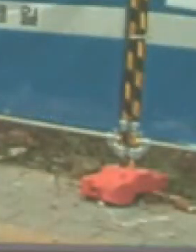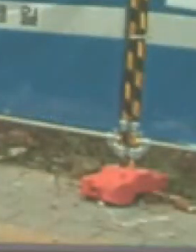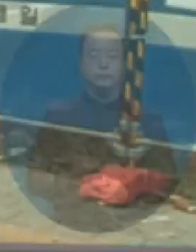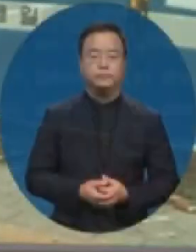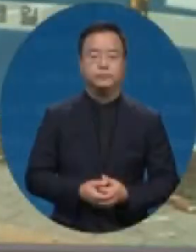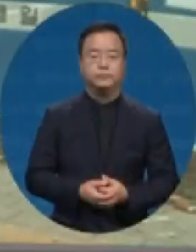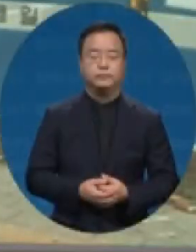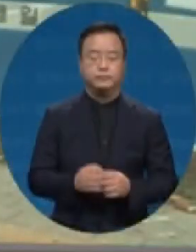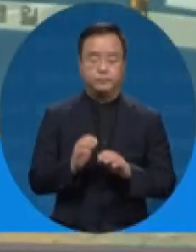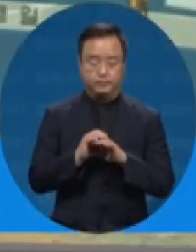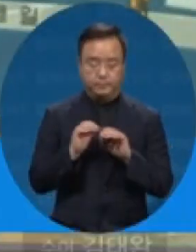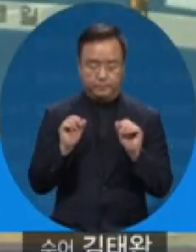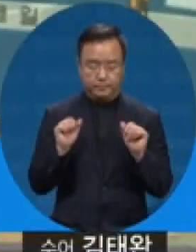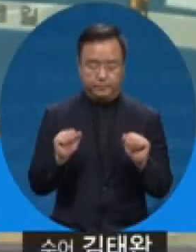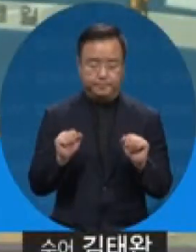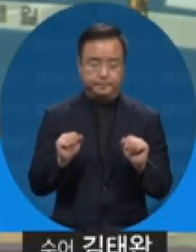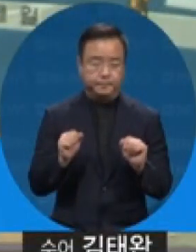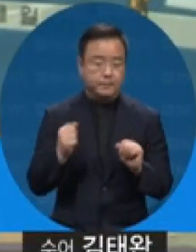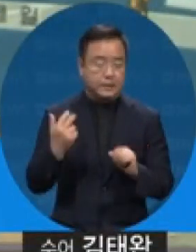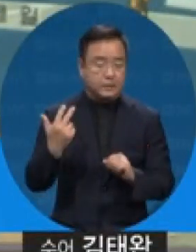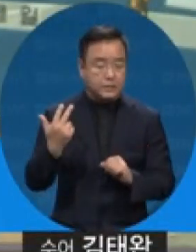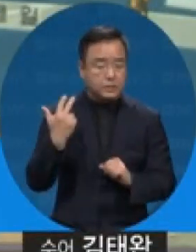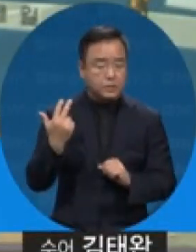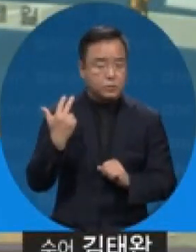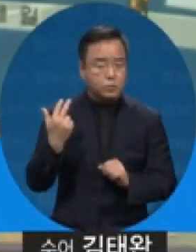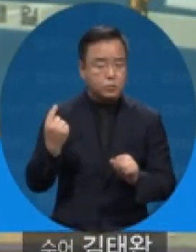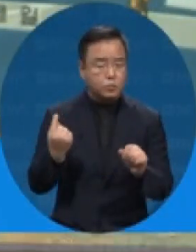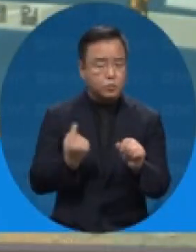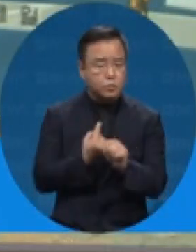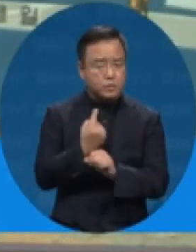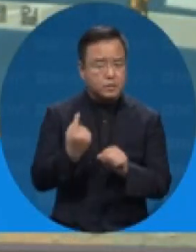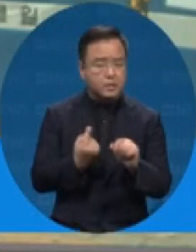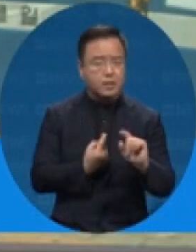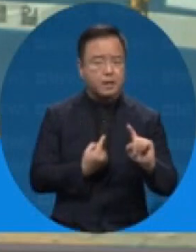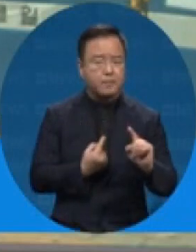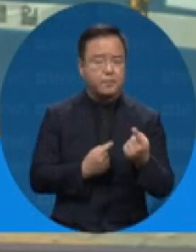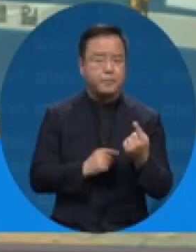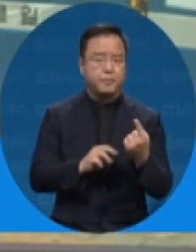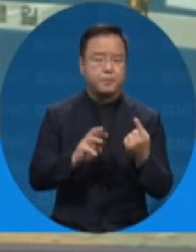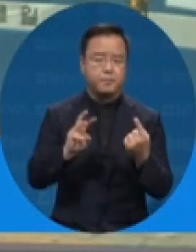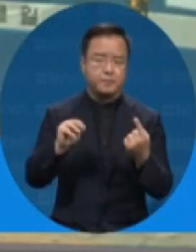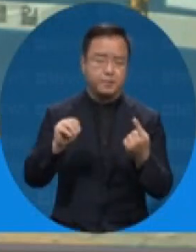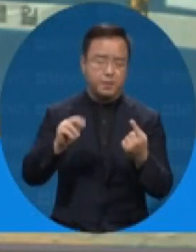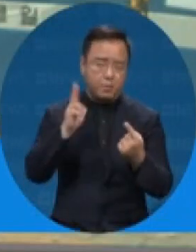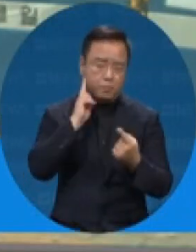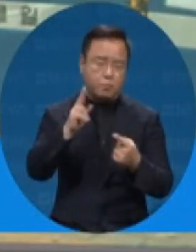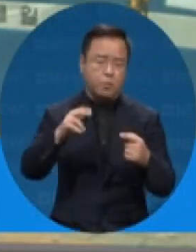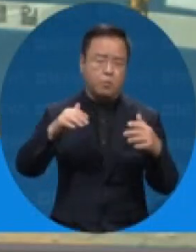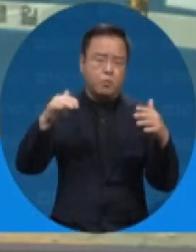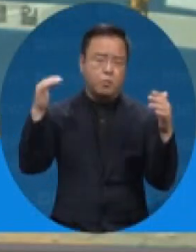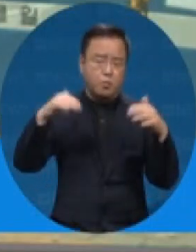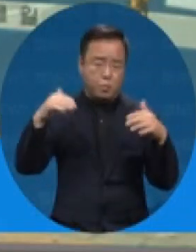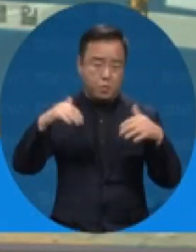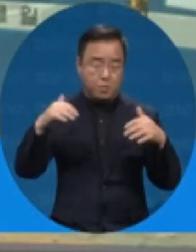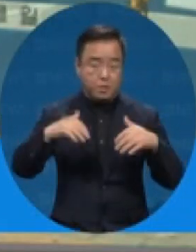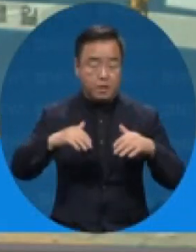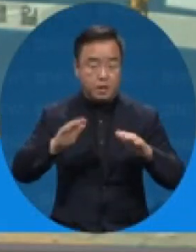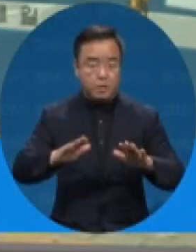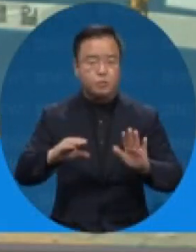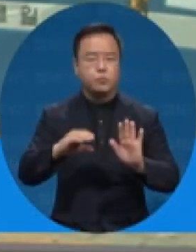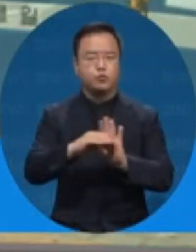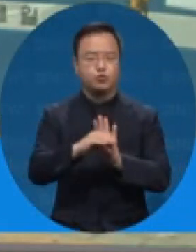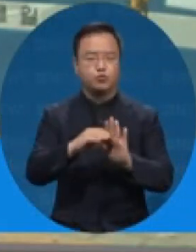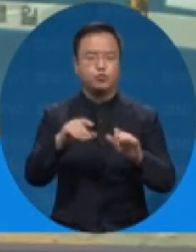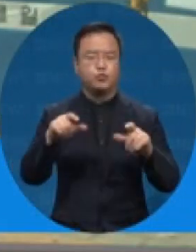지난주 시간당 100mm 에 폭우가 쏟아진 중부지방에 오늘 늦은 오후부터 또다시 시간 다 50mm 안팎에 큰